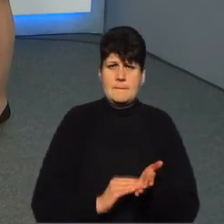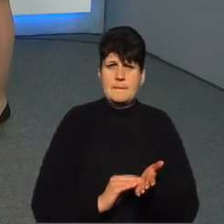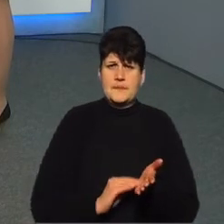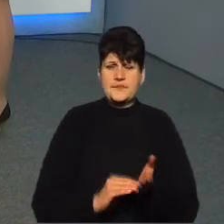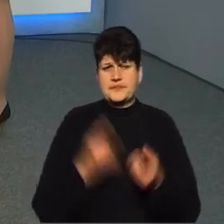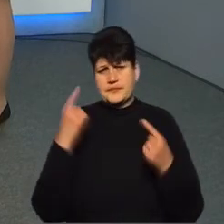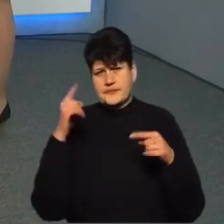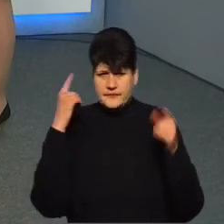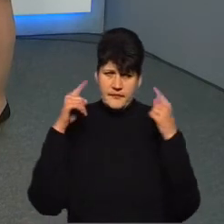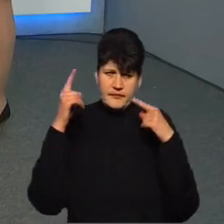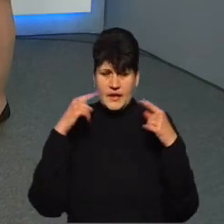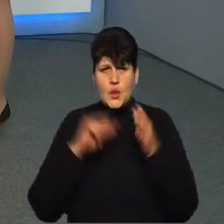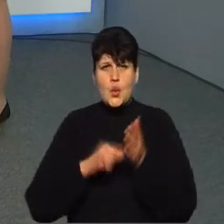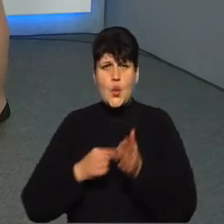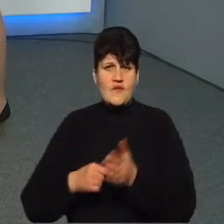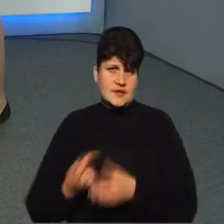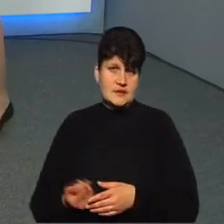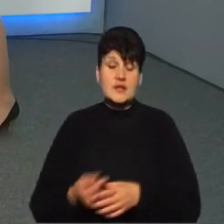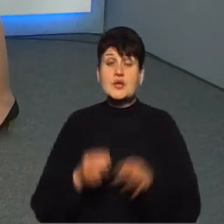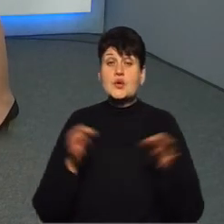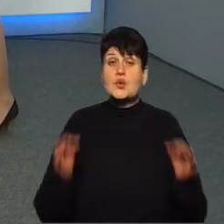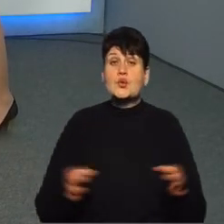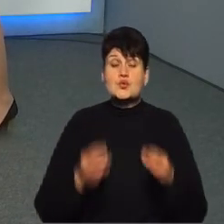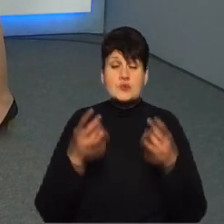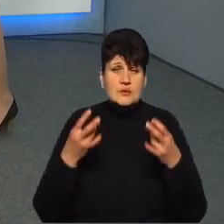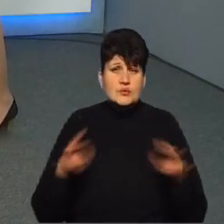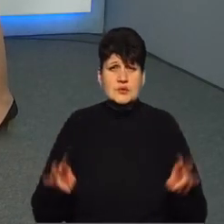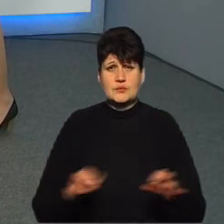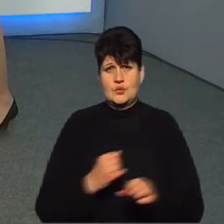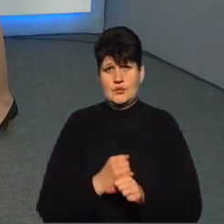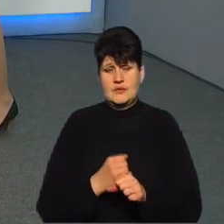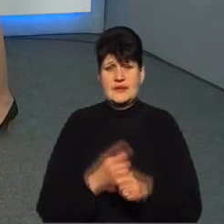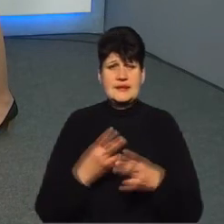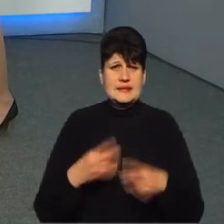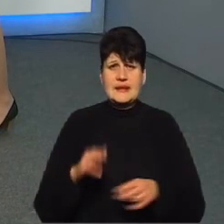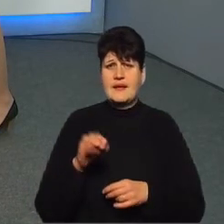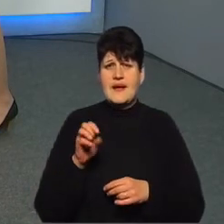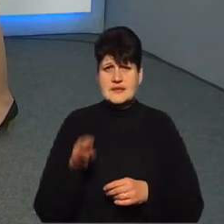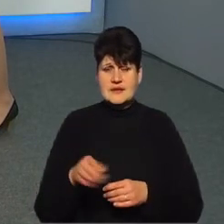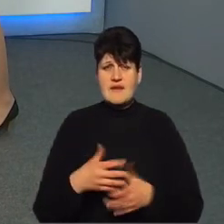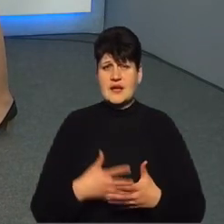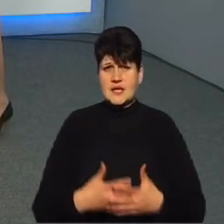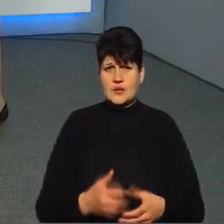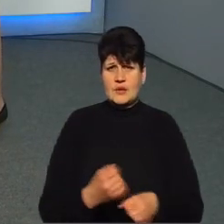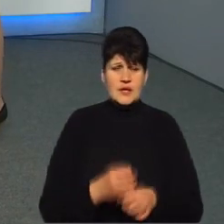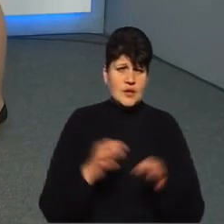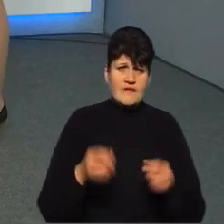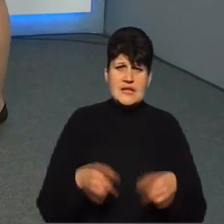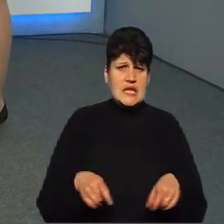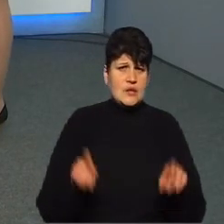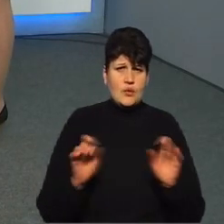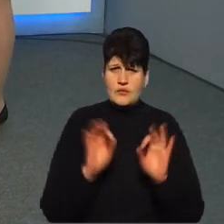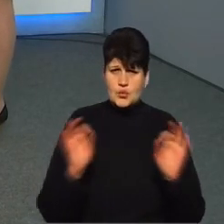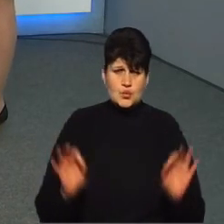придумують довідки. Тобто нічого не потрібно взагалі робити. Не треба ні тест на вагітність робити, не треба ні від гінеколога нічого.